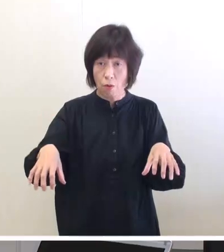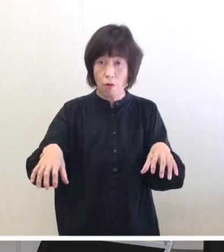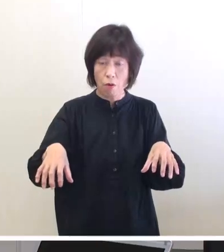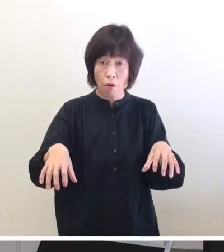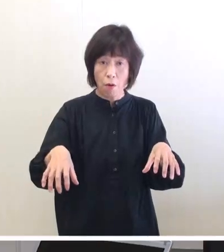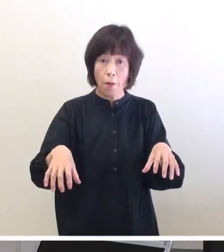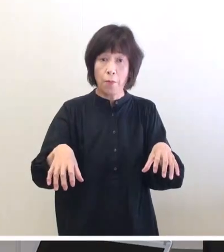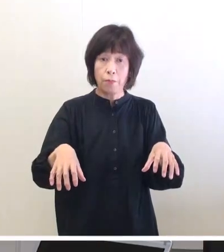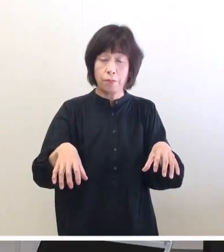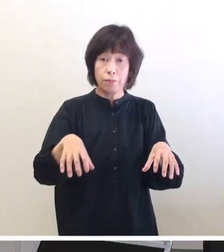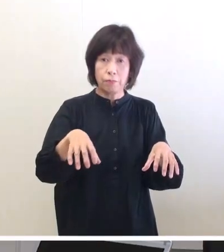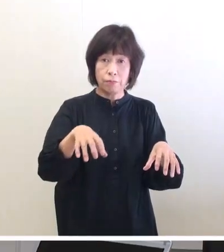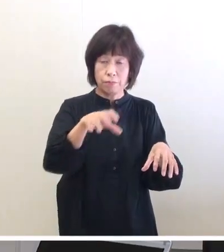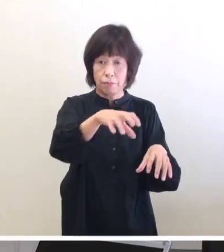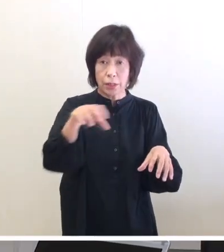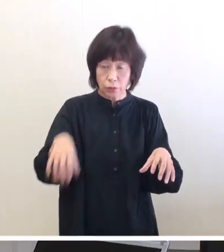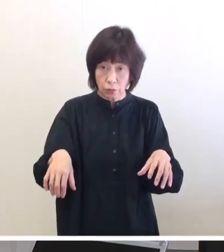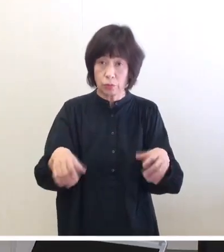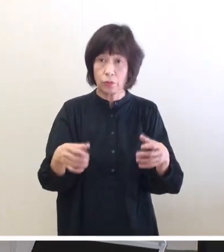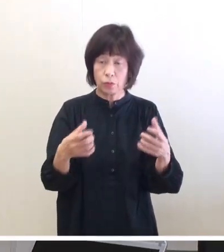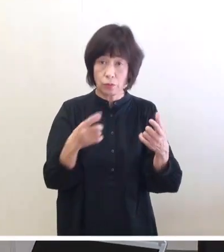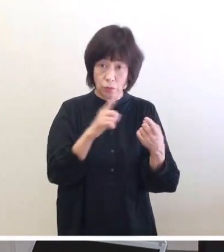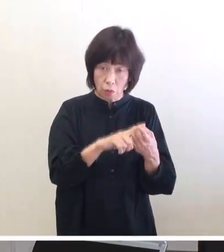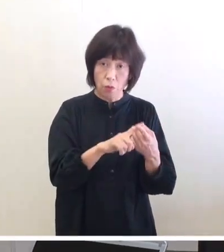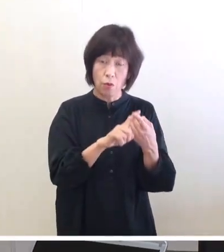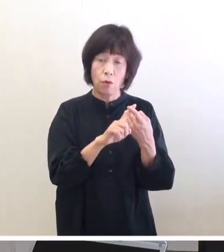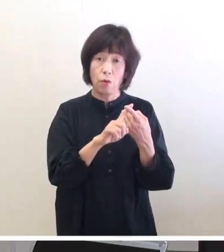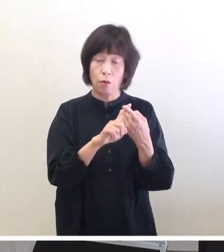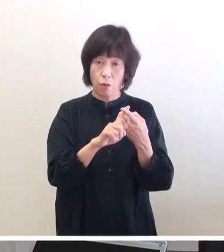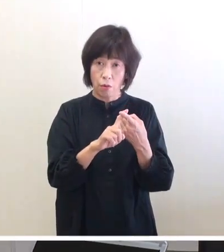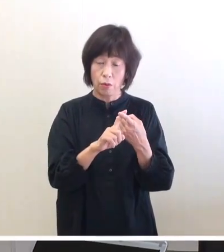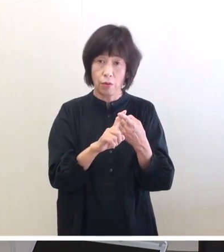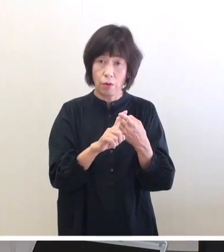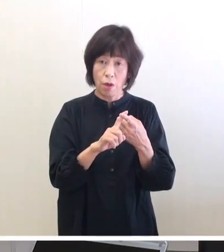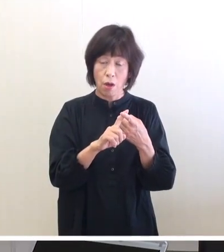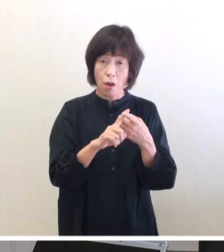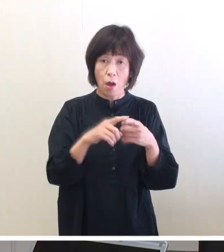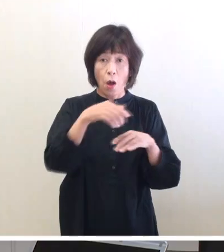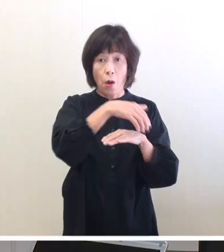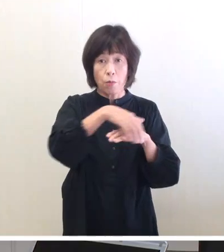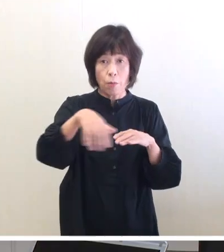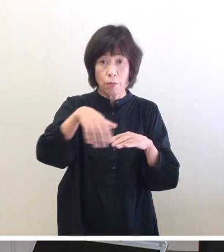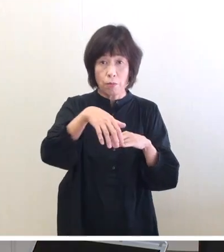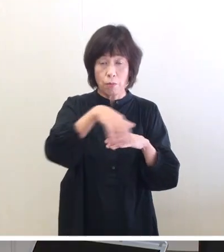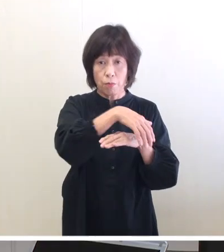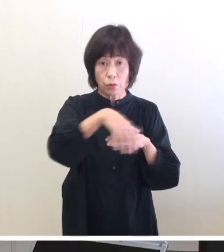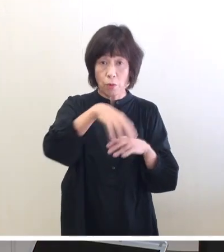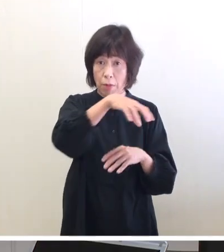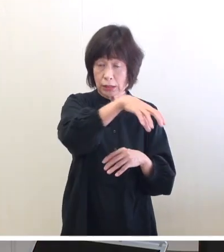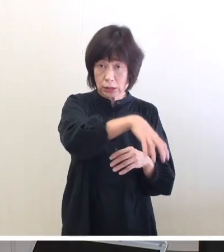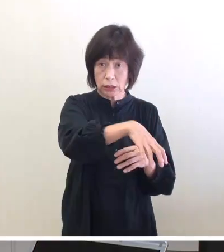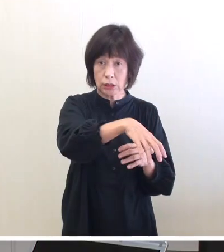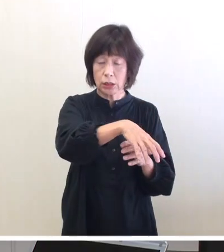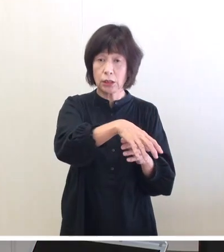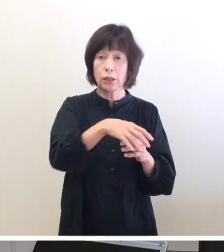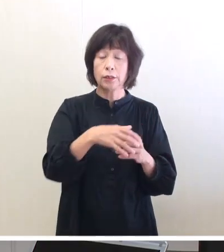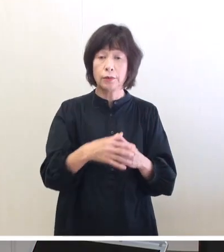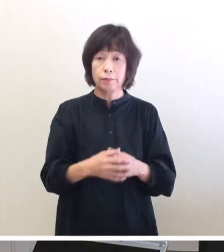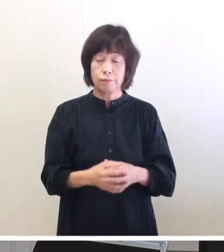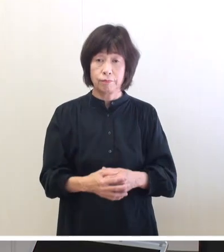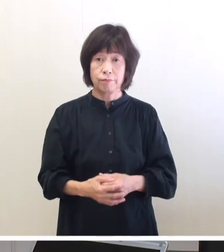示会場とですね、この元町方面や あるいはこ